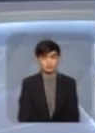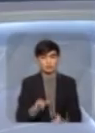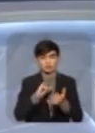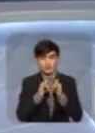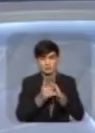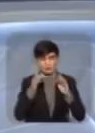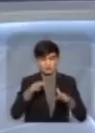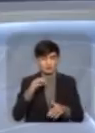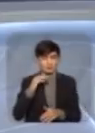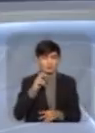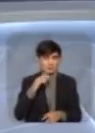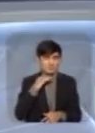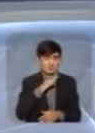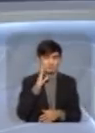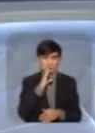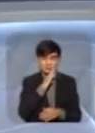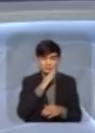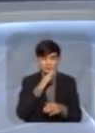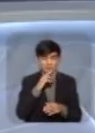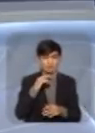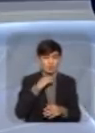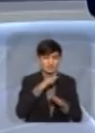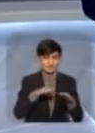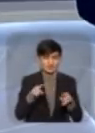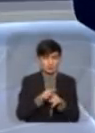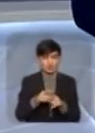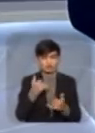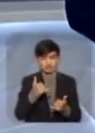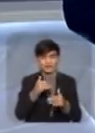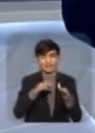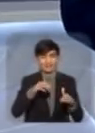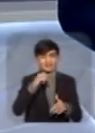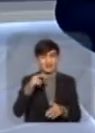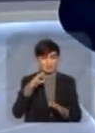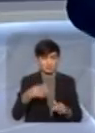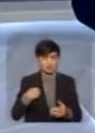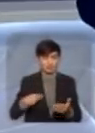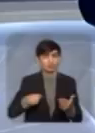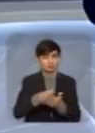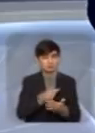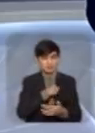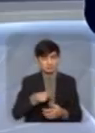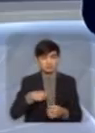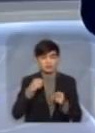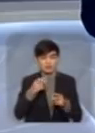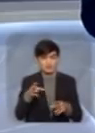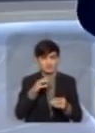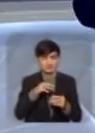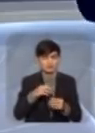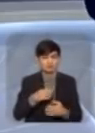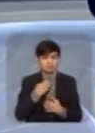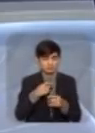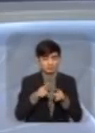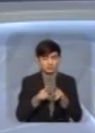Өскемендік көппалалы аналар енді балабақшаға ақшаны өзіміз төлейміз бе деп алаңдаулы. Өйткені бұған дейін шығыстағы шенеуніктер